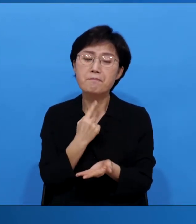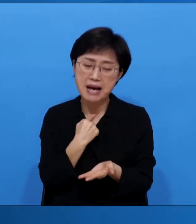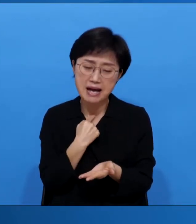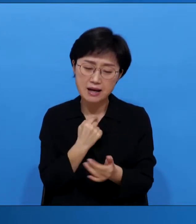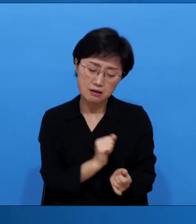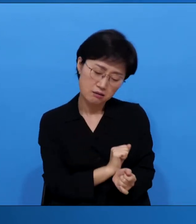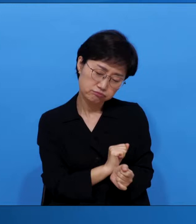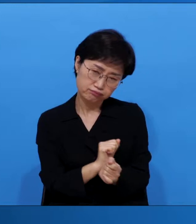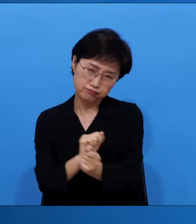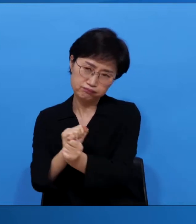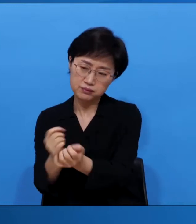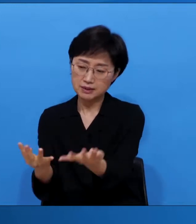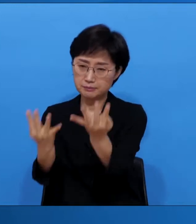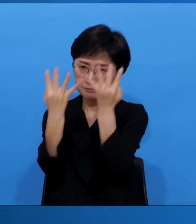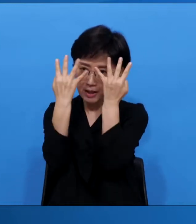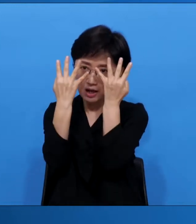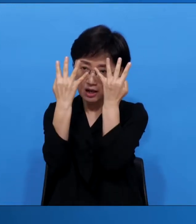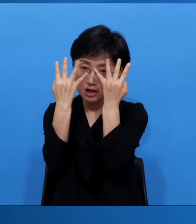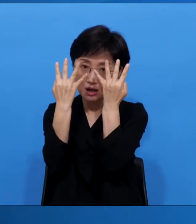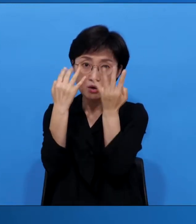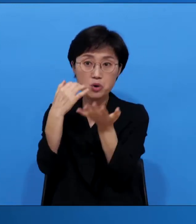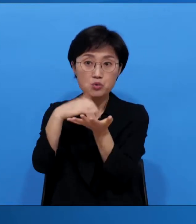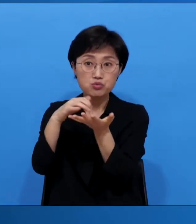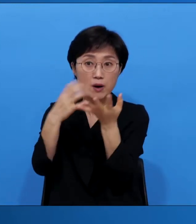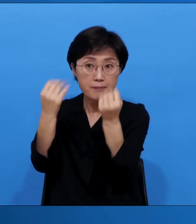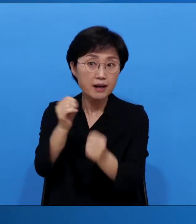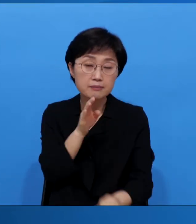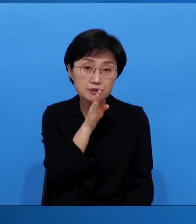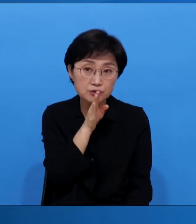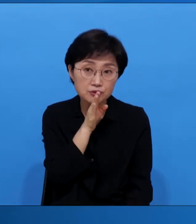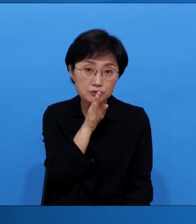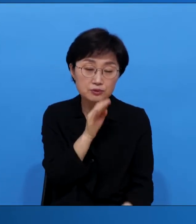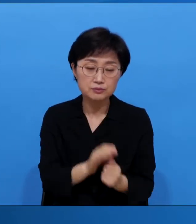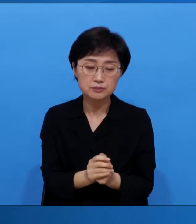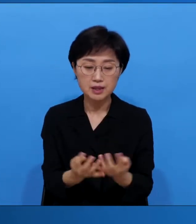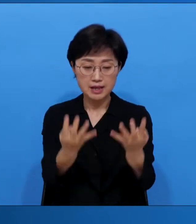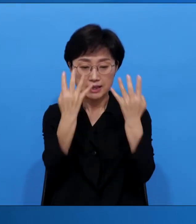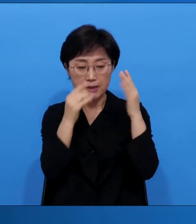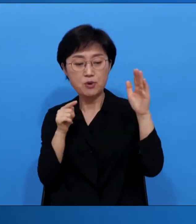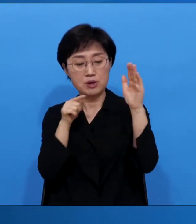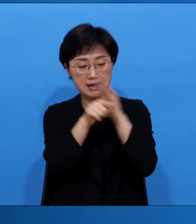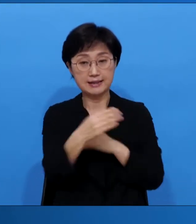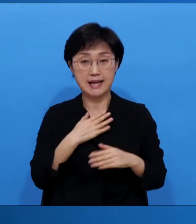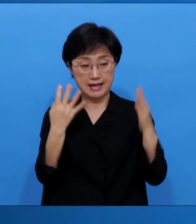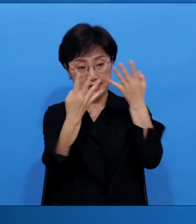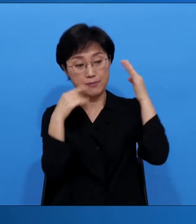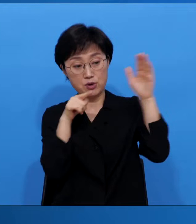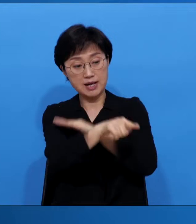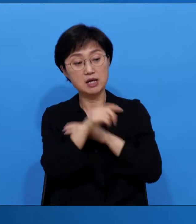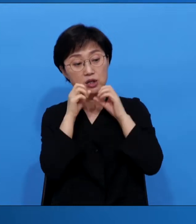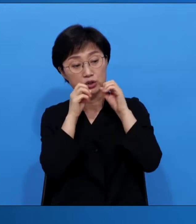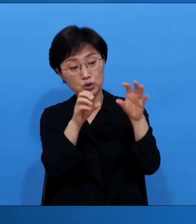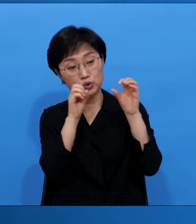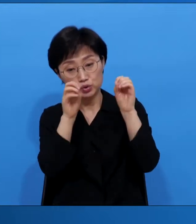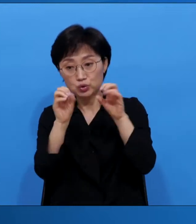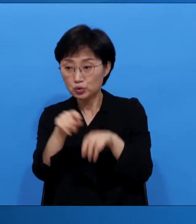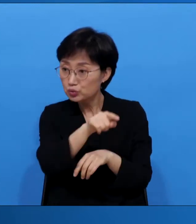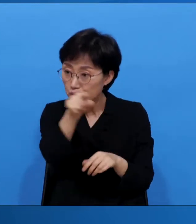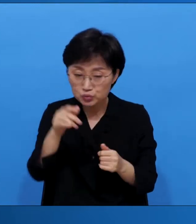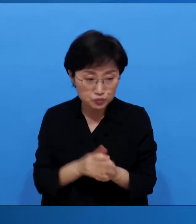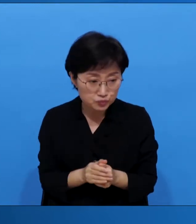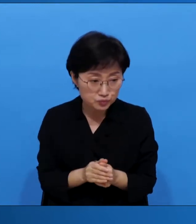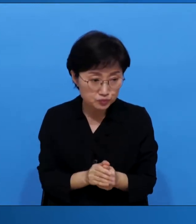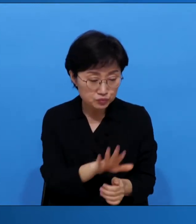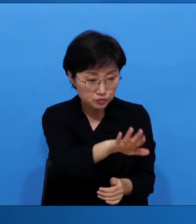There are a lot of people who commit a crime and for that reason are imprisoned. 감옥서가 전도를 해보니까요, 그 사람이 얘기 자기는